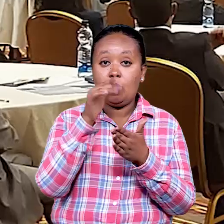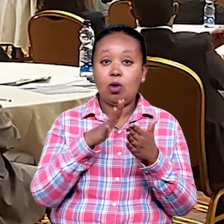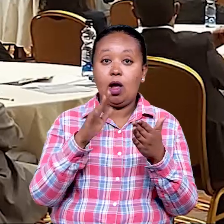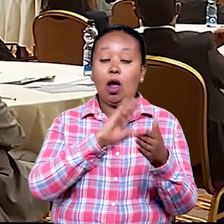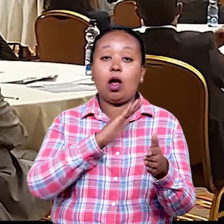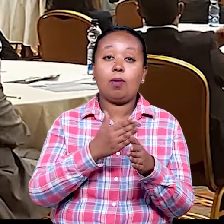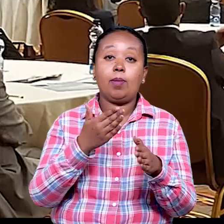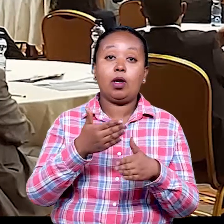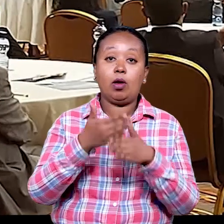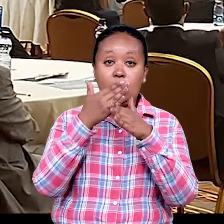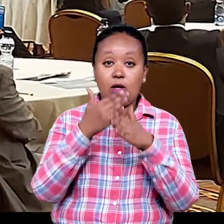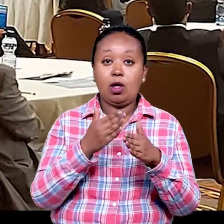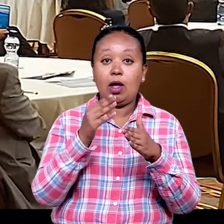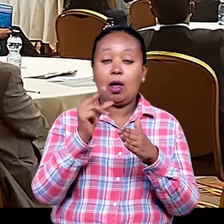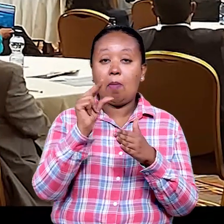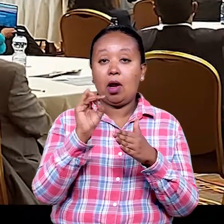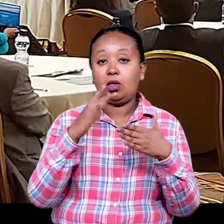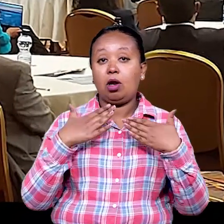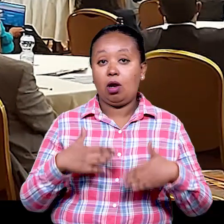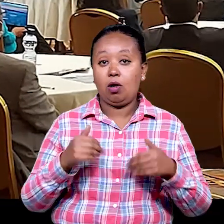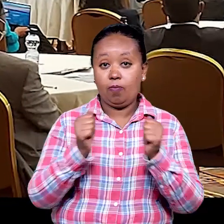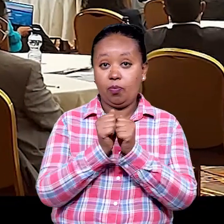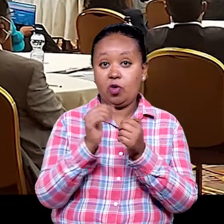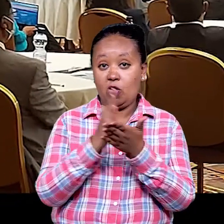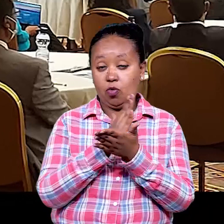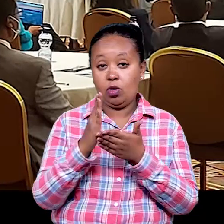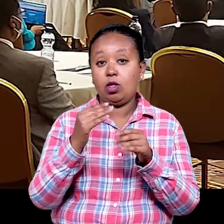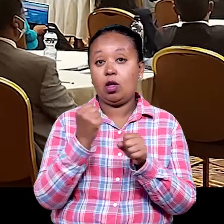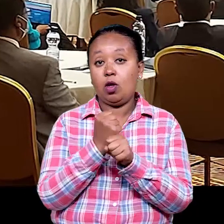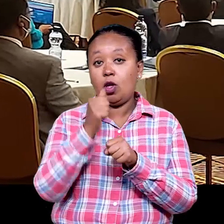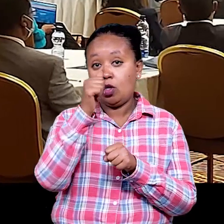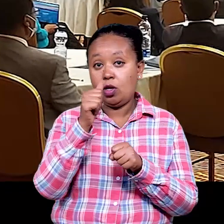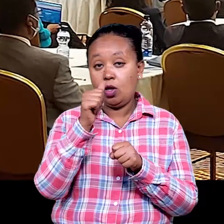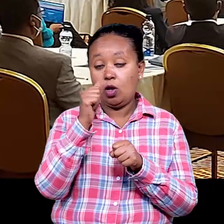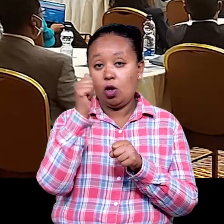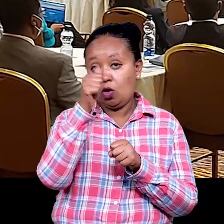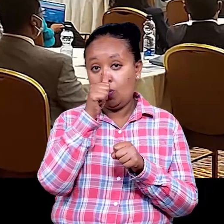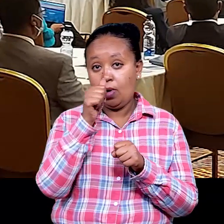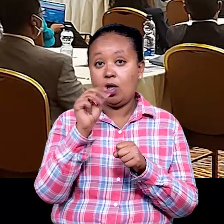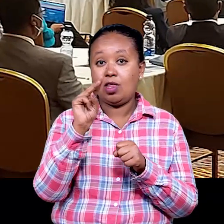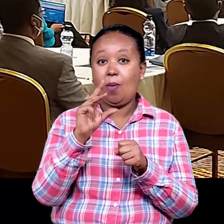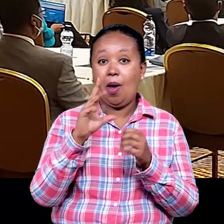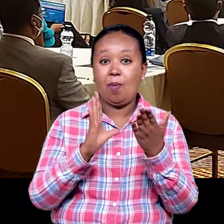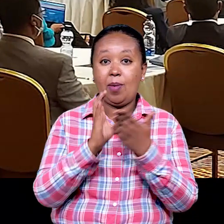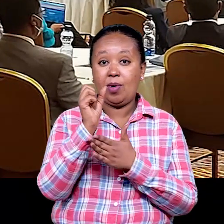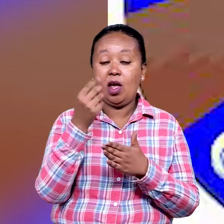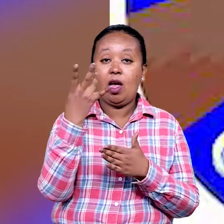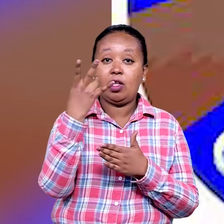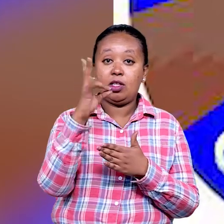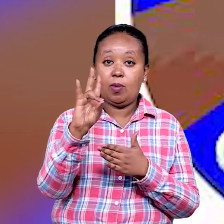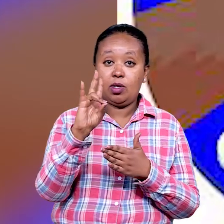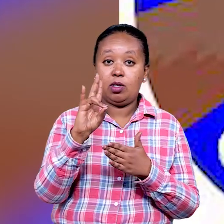መብት ድርጅቶችም አቅም እንዲገነቡ ከባለድርሻ አካላት ጋር ያለውን ተሳትፎ በማጠንከር ይሰራል። የኢትዮጵያ ሰብአዊ መብቶች ድርጅቶች ህብረት አሁን